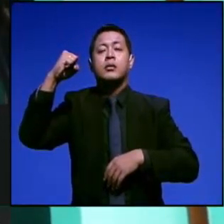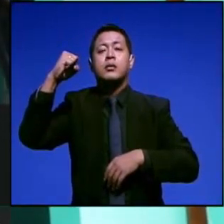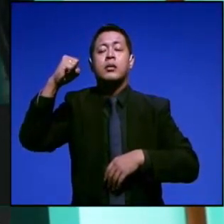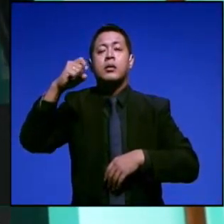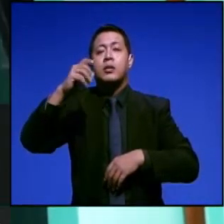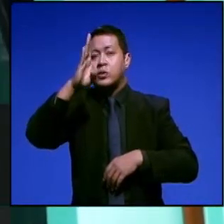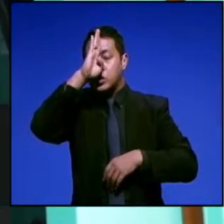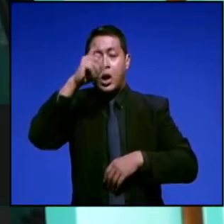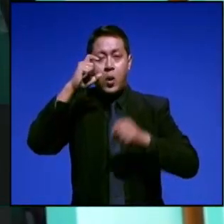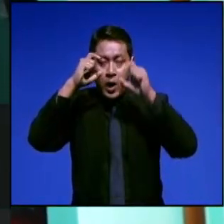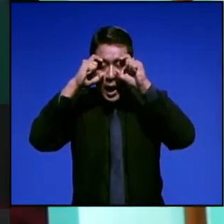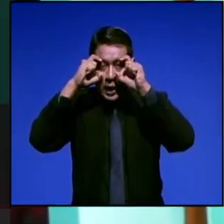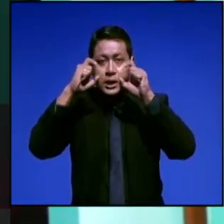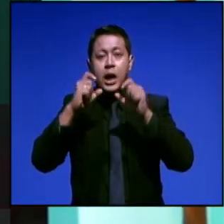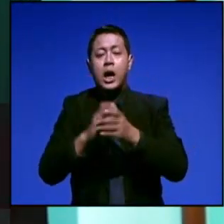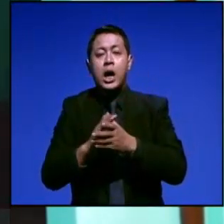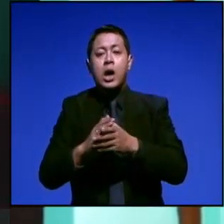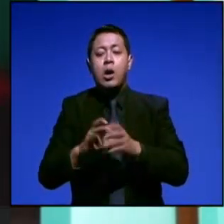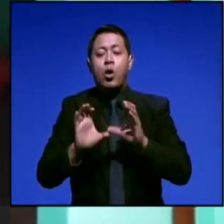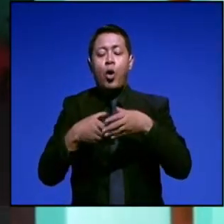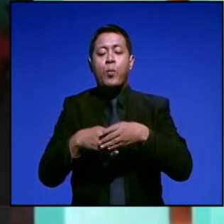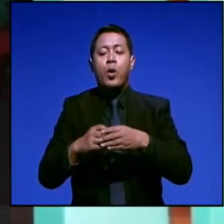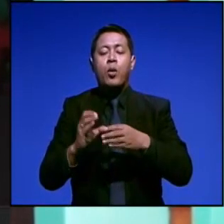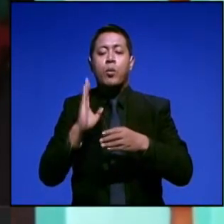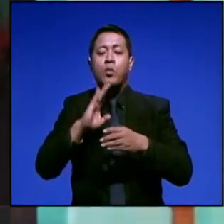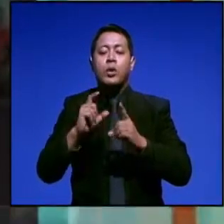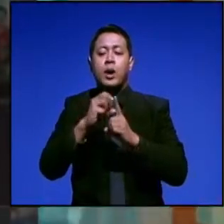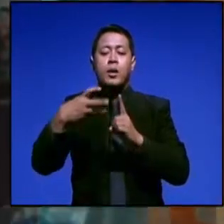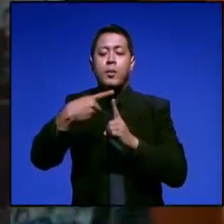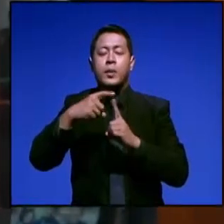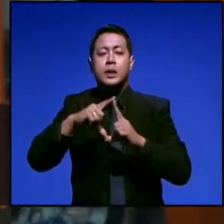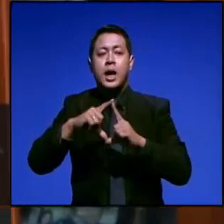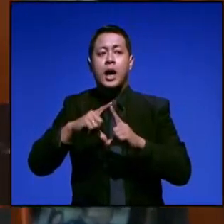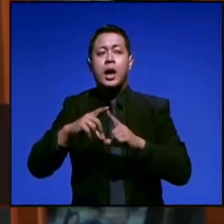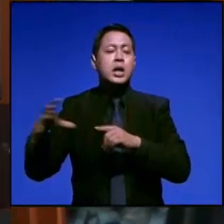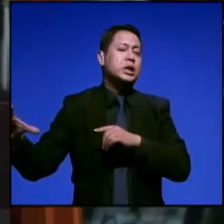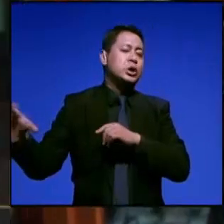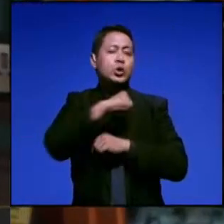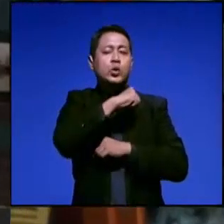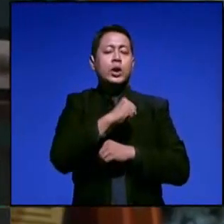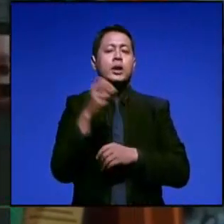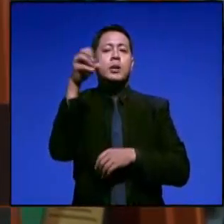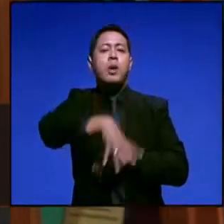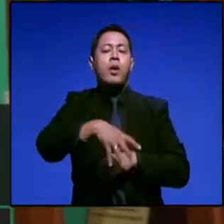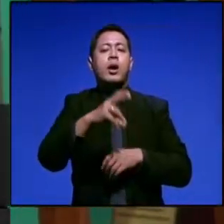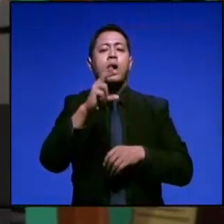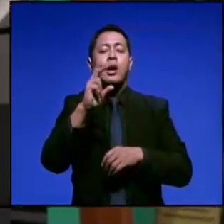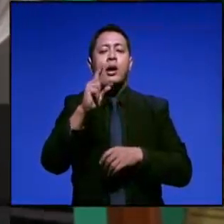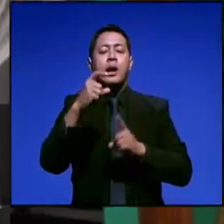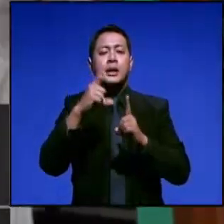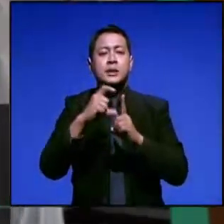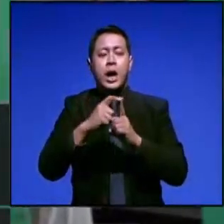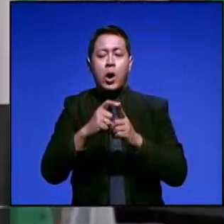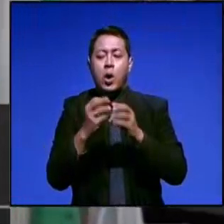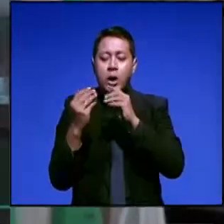Bapak Soekarno-Hatta diculik pemuda PETA, golongan pemuda dibawa ke Rengas Dengklok. Berunding, terus bikin konsep apa, kita